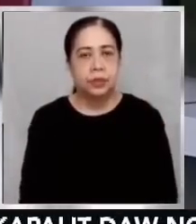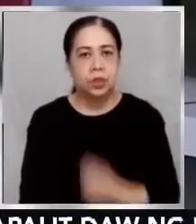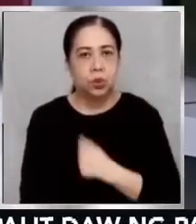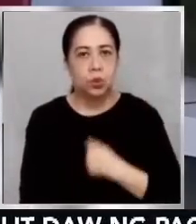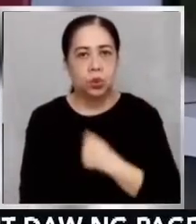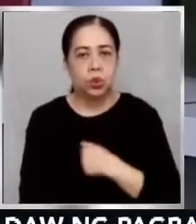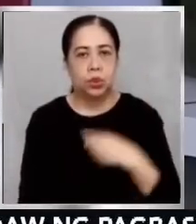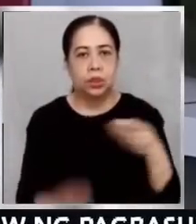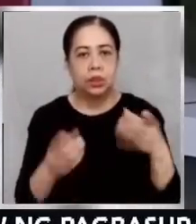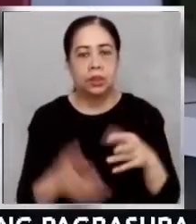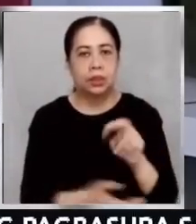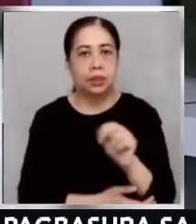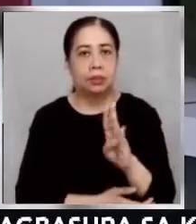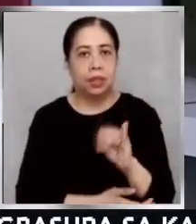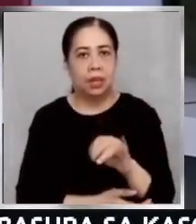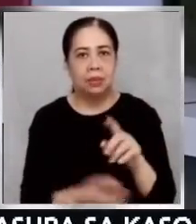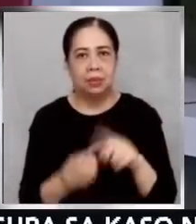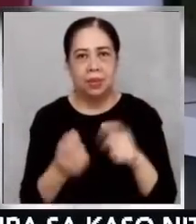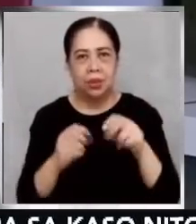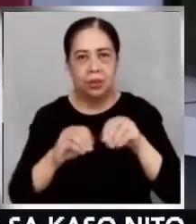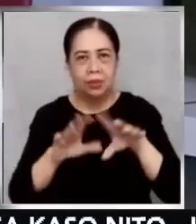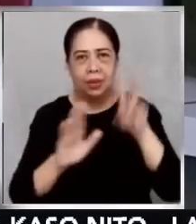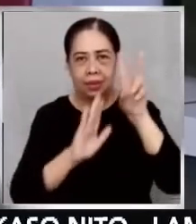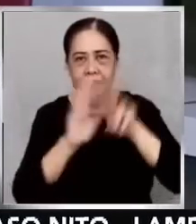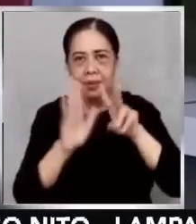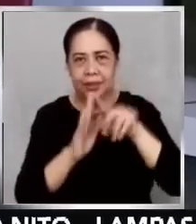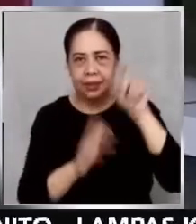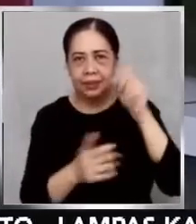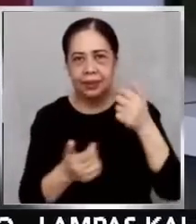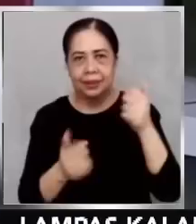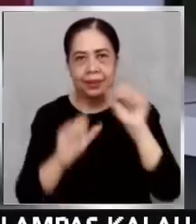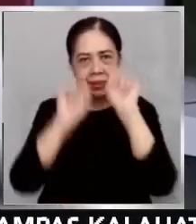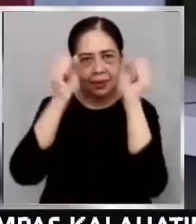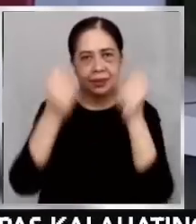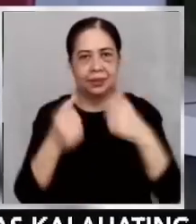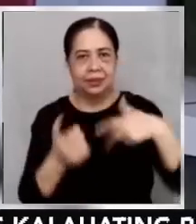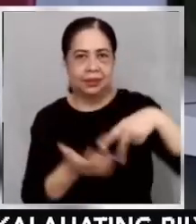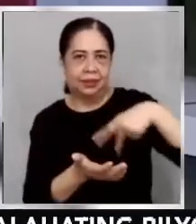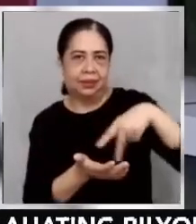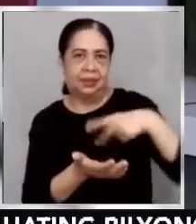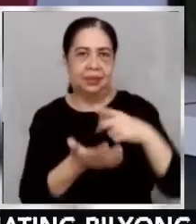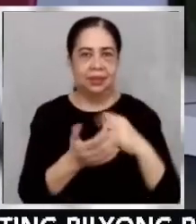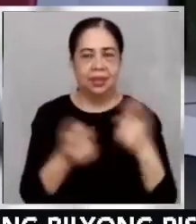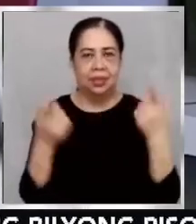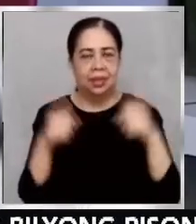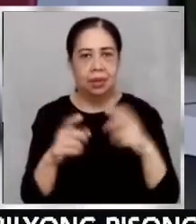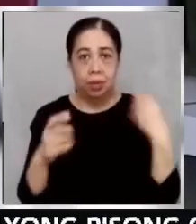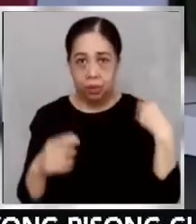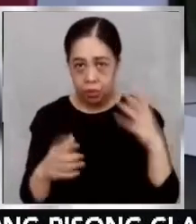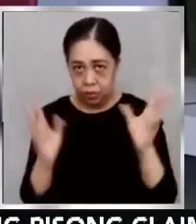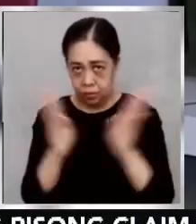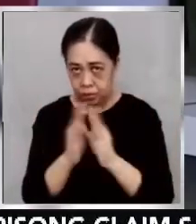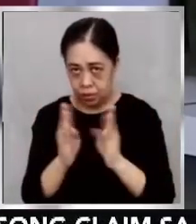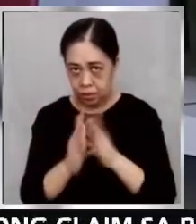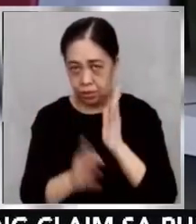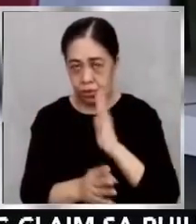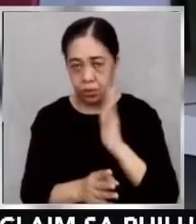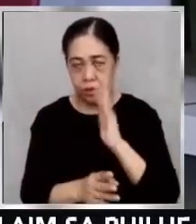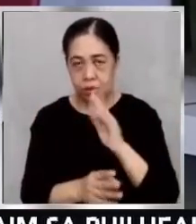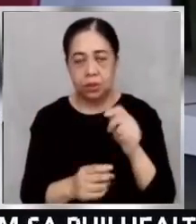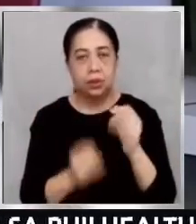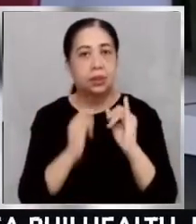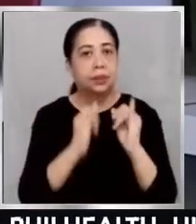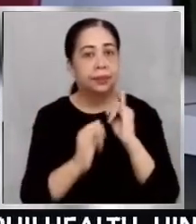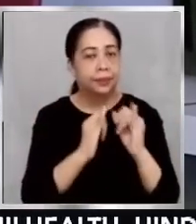ng NBI kasunod ng viral na sexy dance na naganap sa pagtitipon ng mga opisyal nito. Sa isang eksklusibong